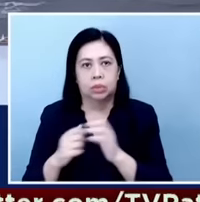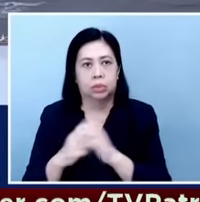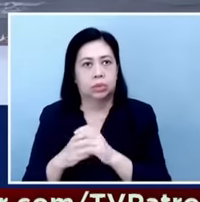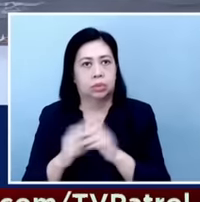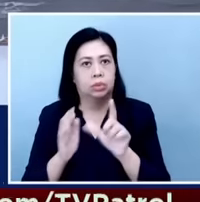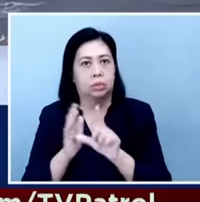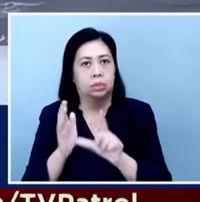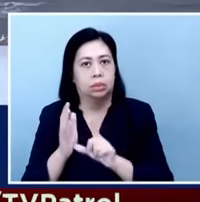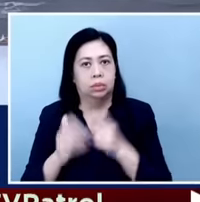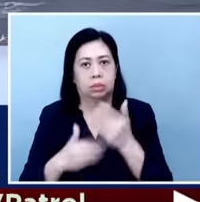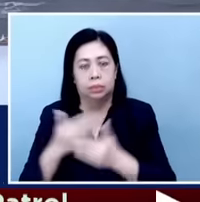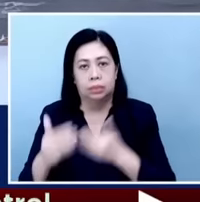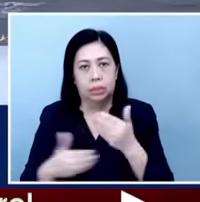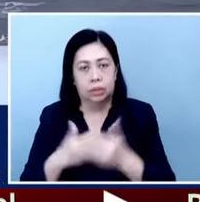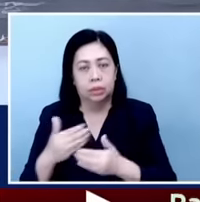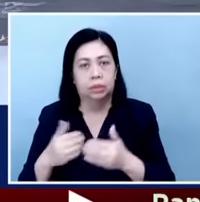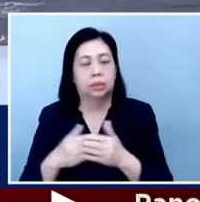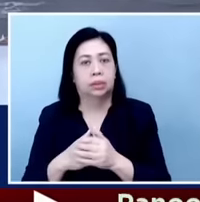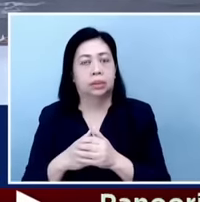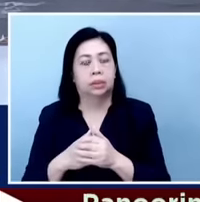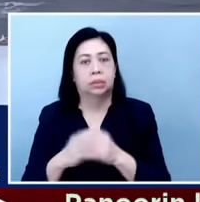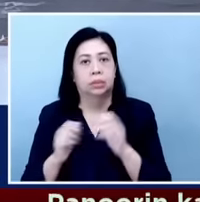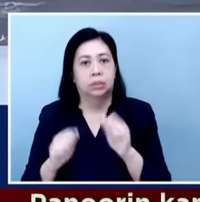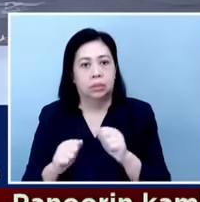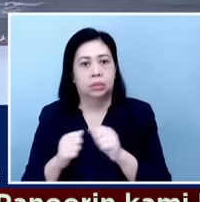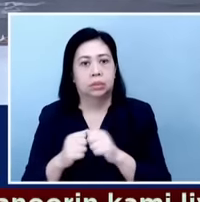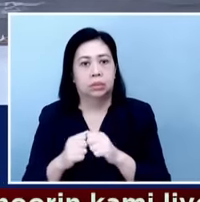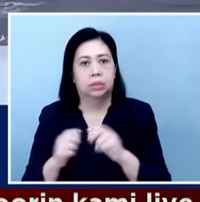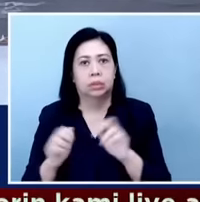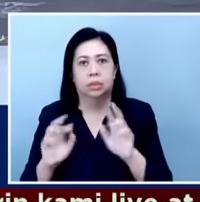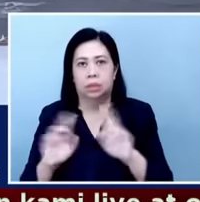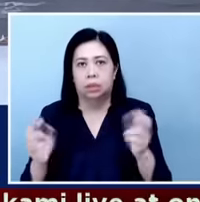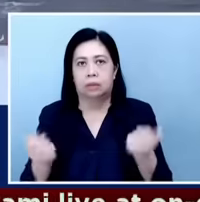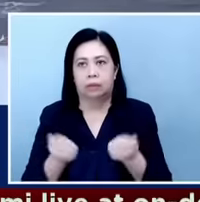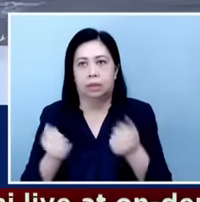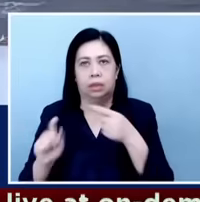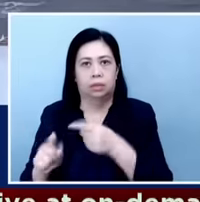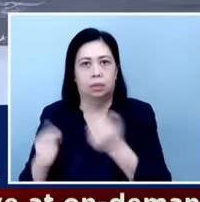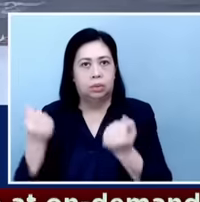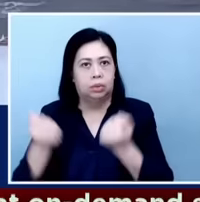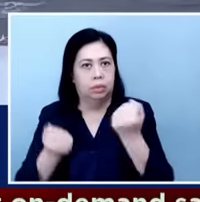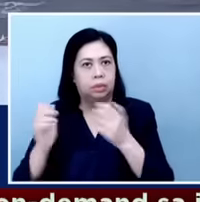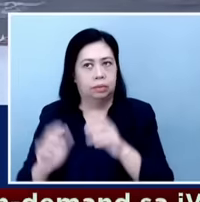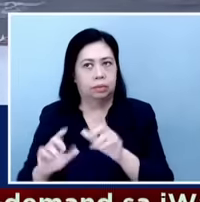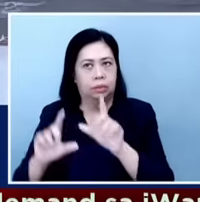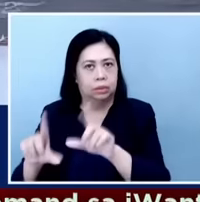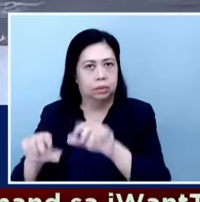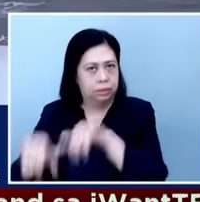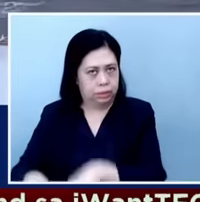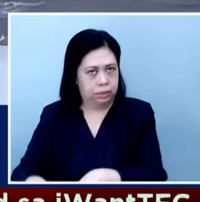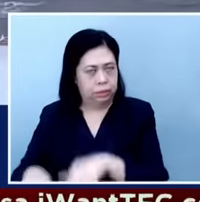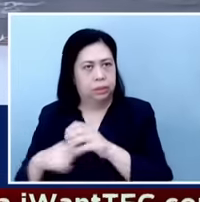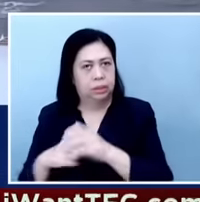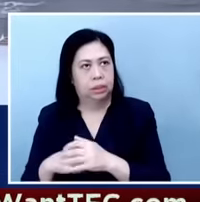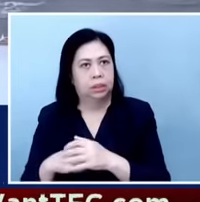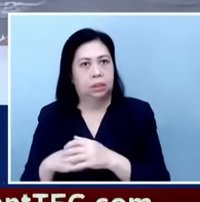na gumugulong, maging readily available po siya sa course of